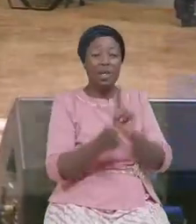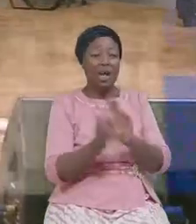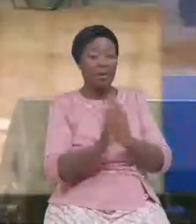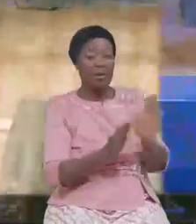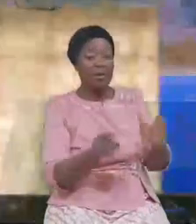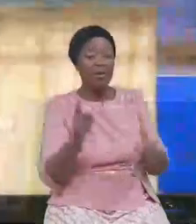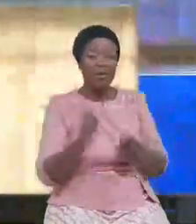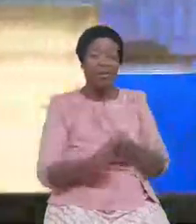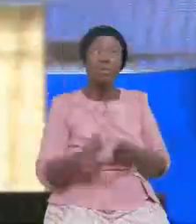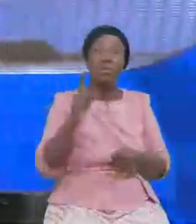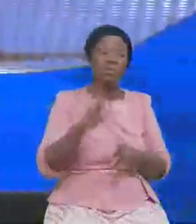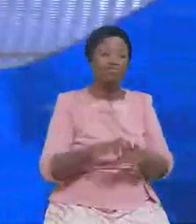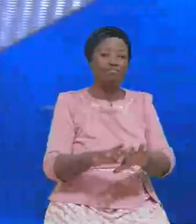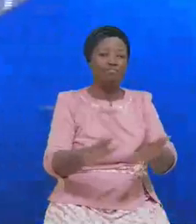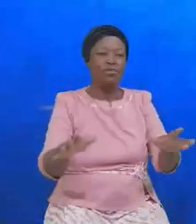bonté.